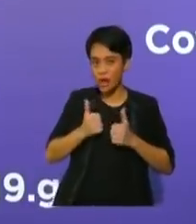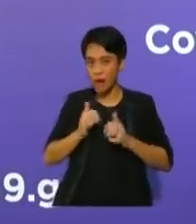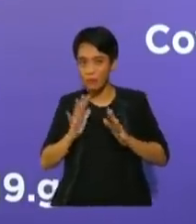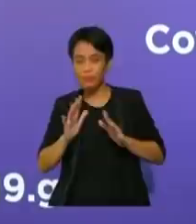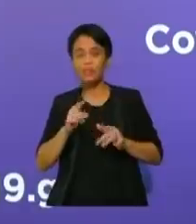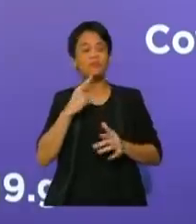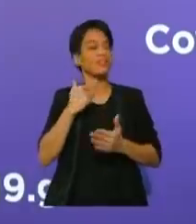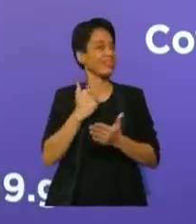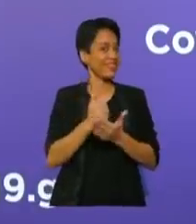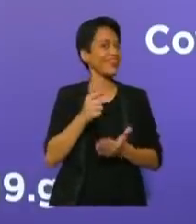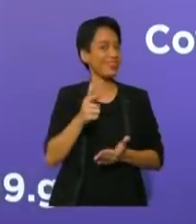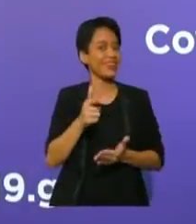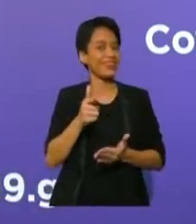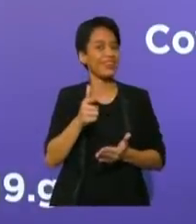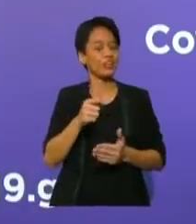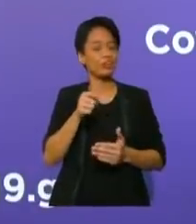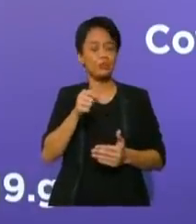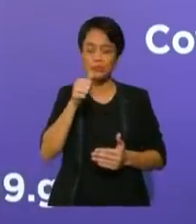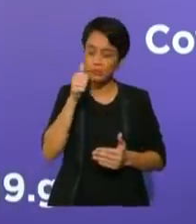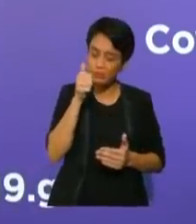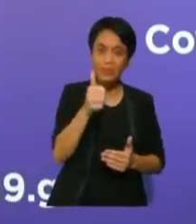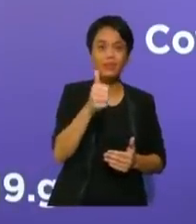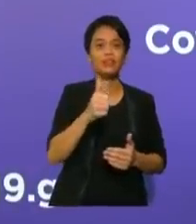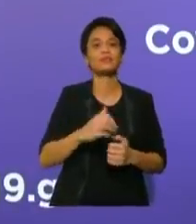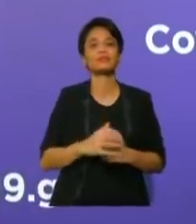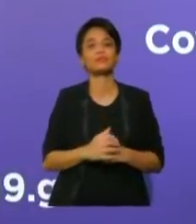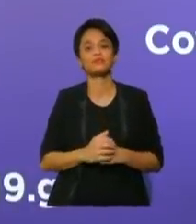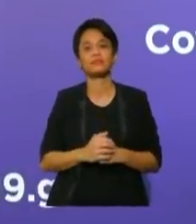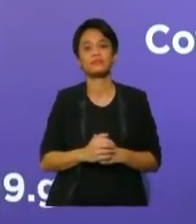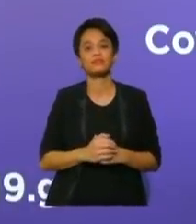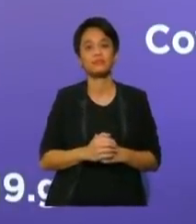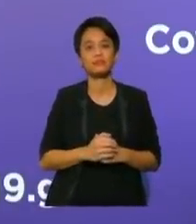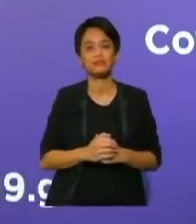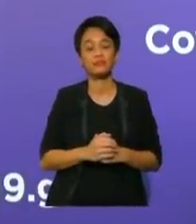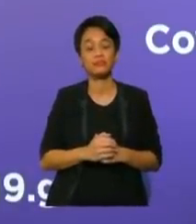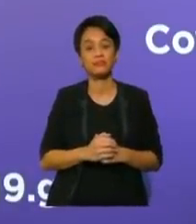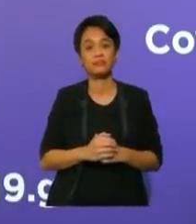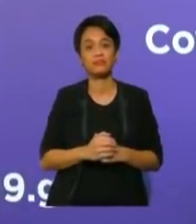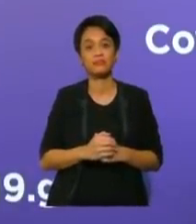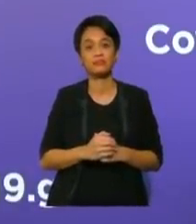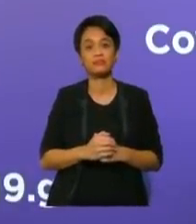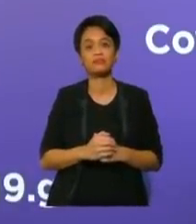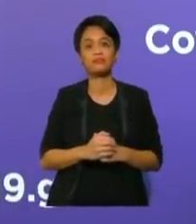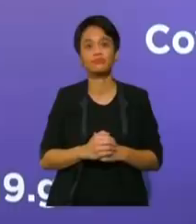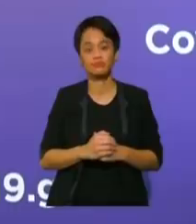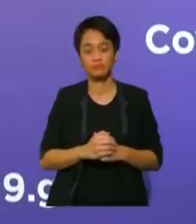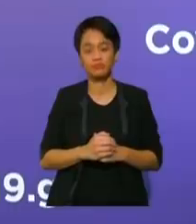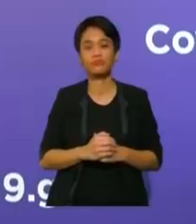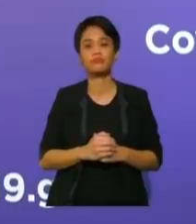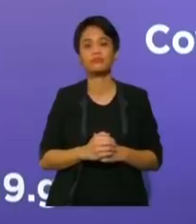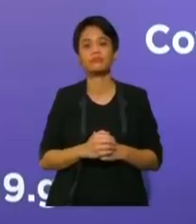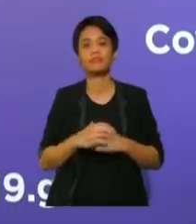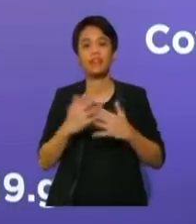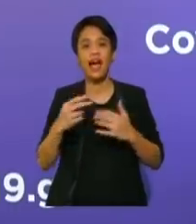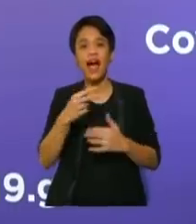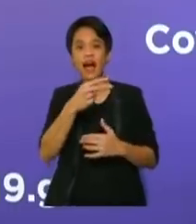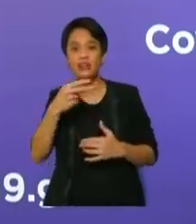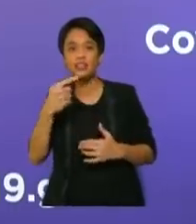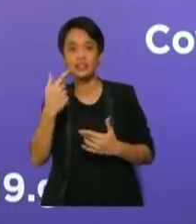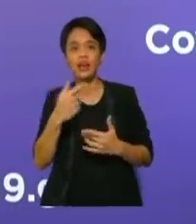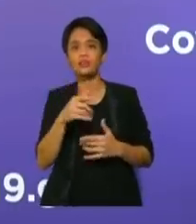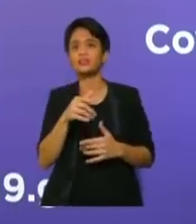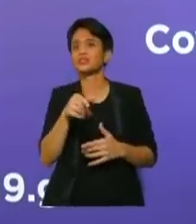adalah hal yang terbaik yang harus kita lakukan. Oleh karena itu, dengan cara inilah kita